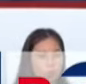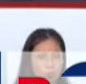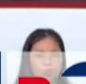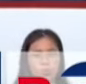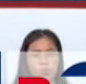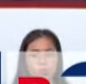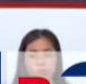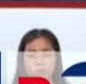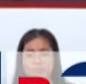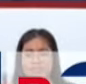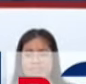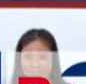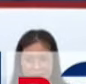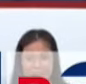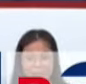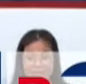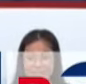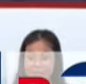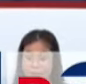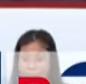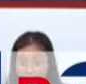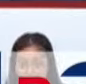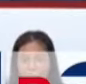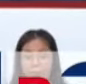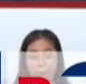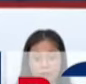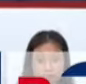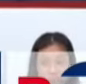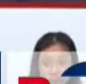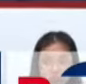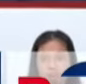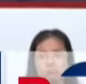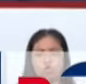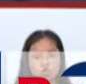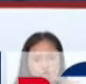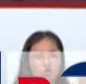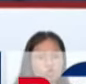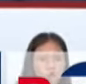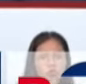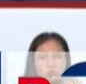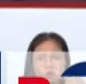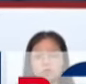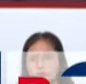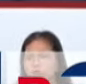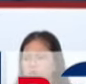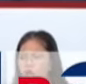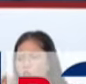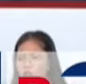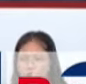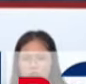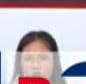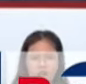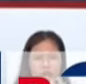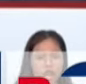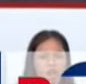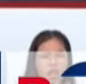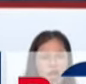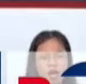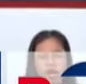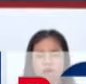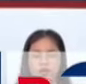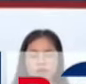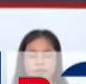mimpin kita mau bawa agenda kita mau cerita itu cerita omong omon-omon ya ya